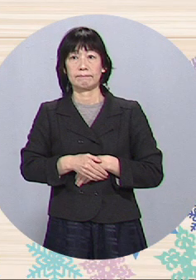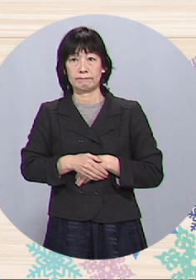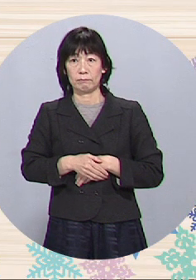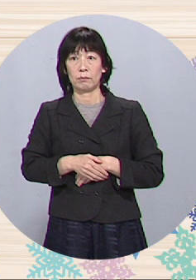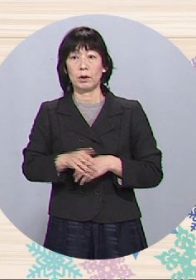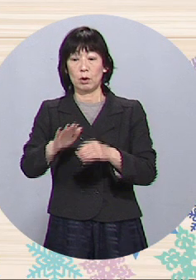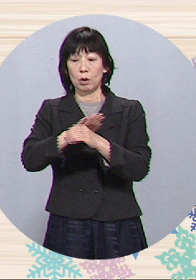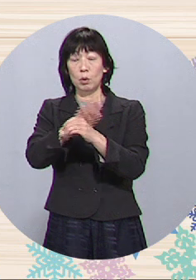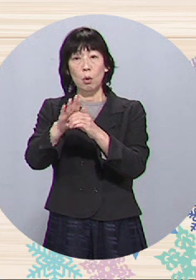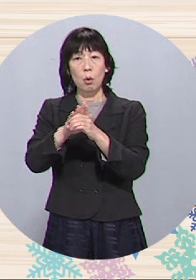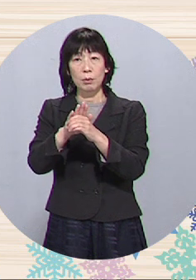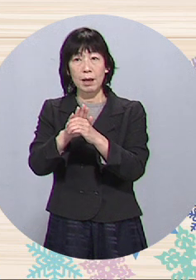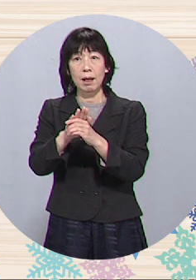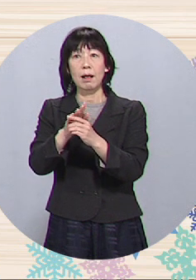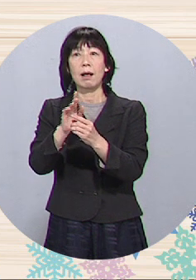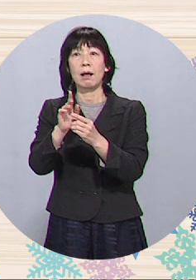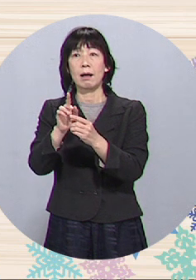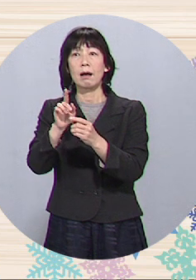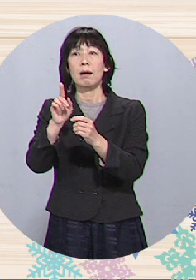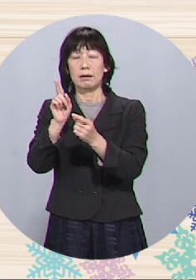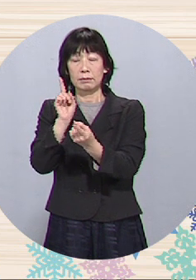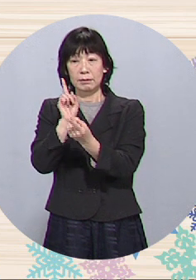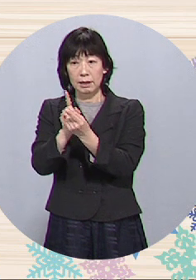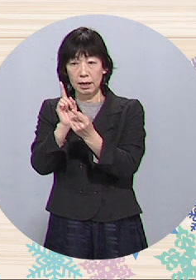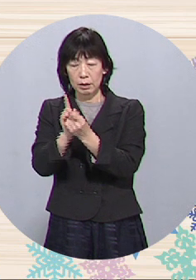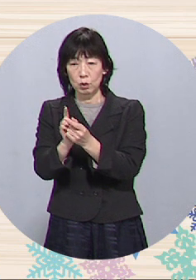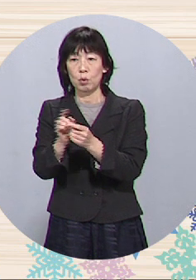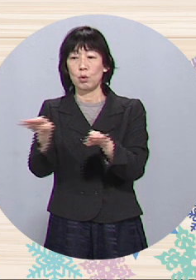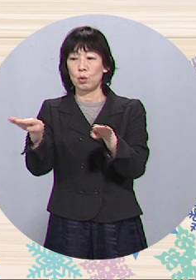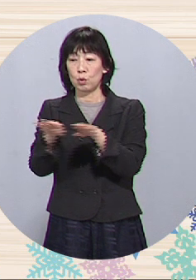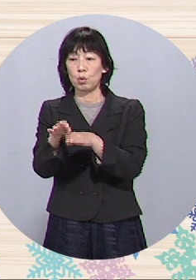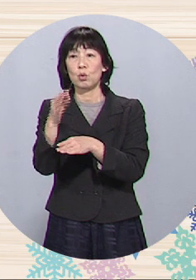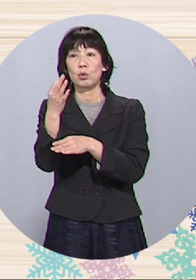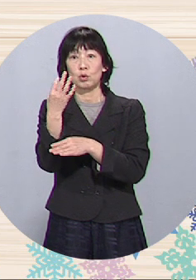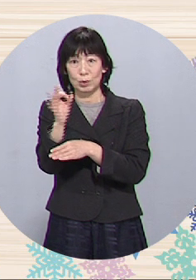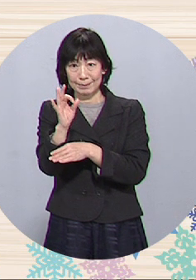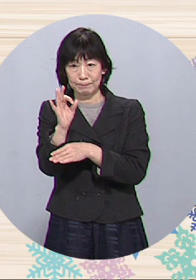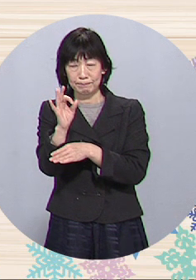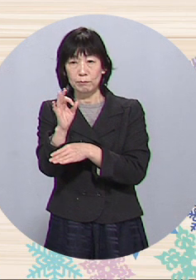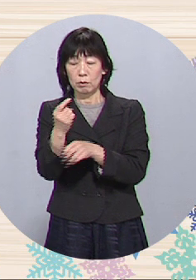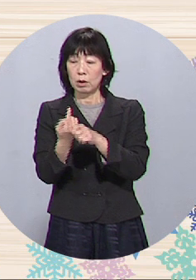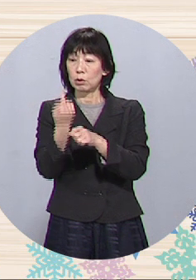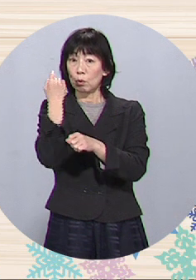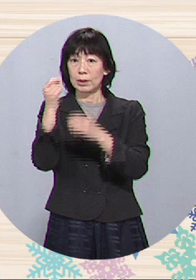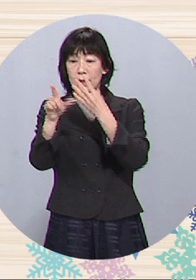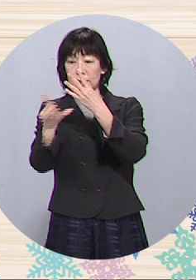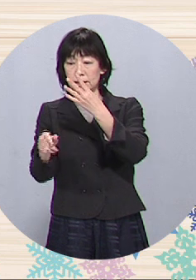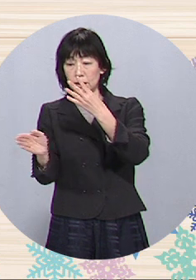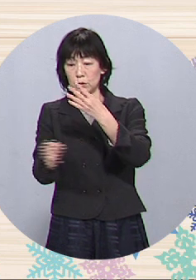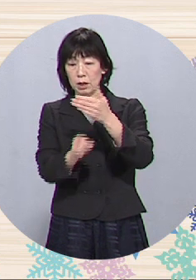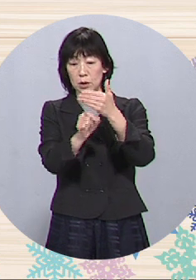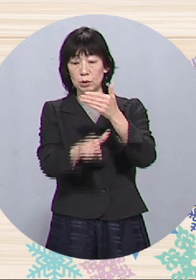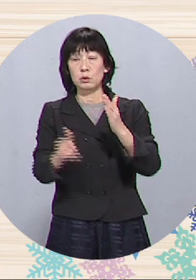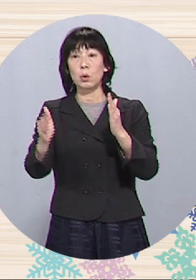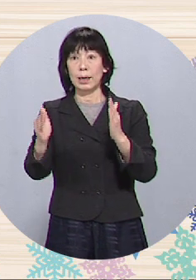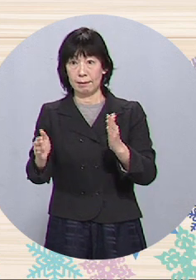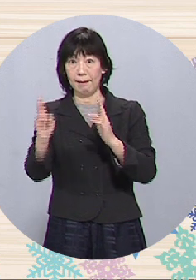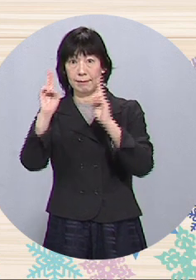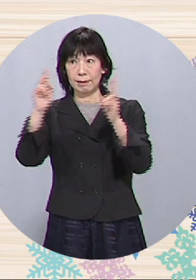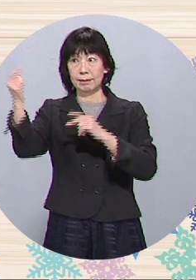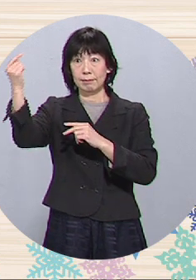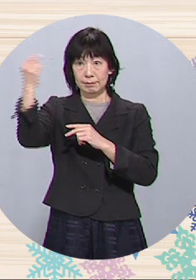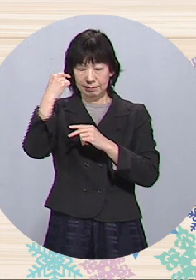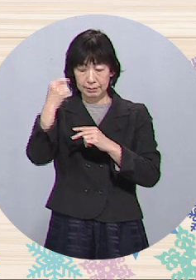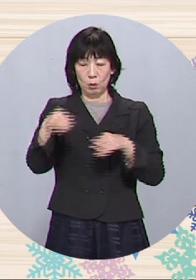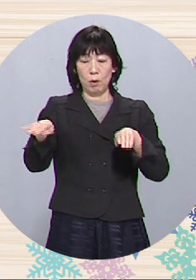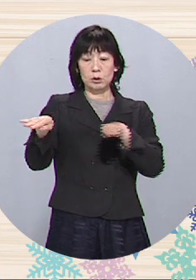新型コロナウイルス対応休業支援金給付金、こちらは昨年4月から9月に事業主の指示で